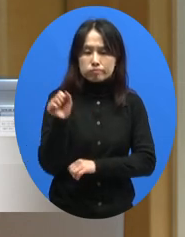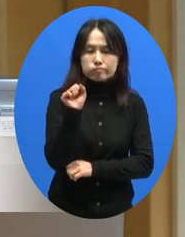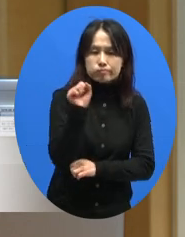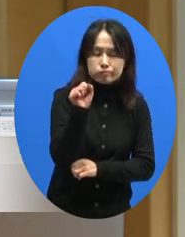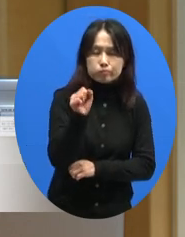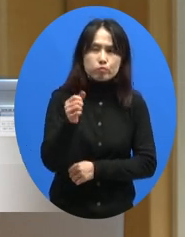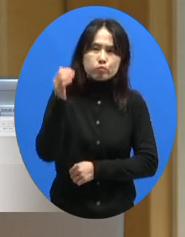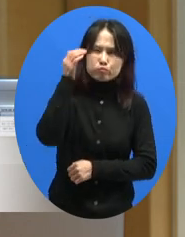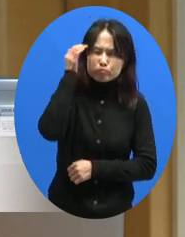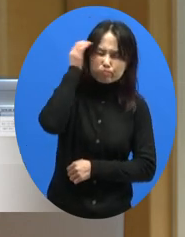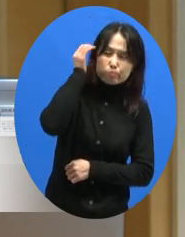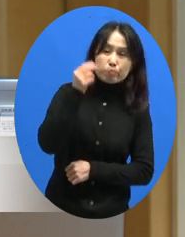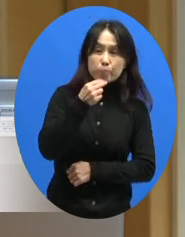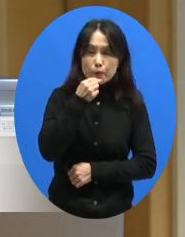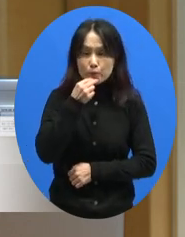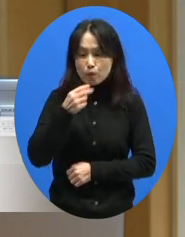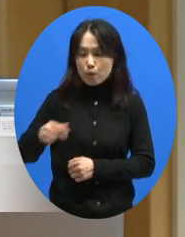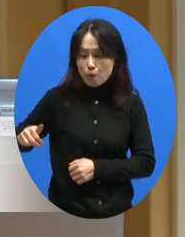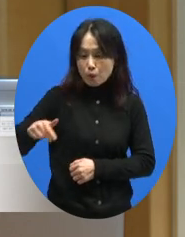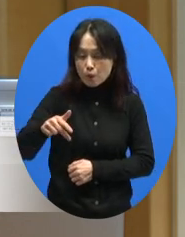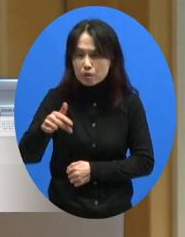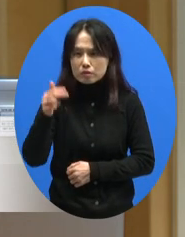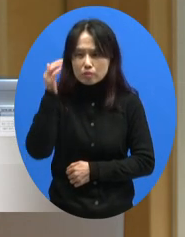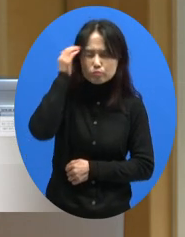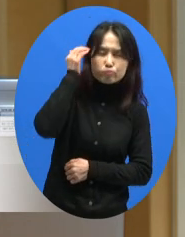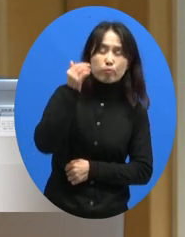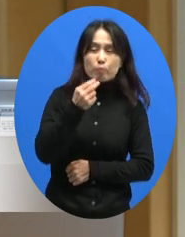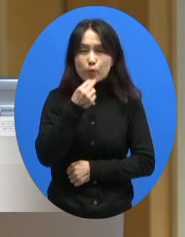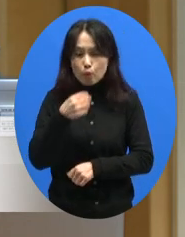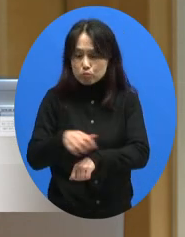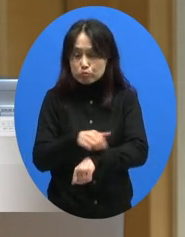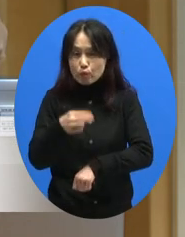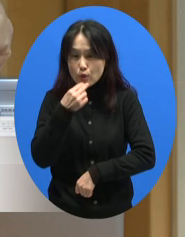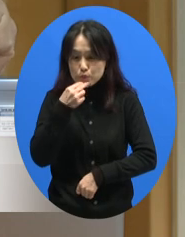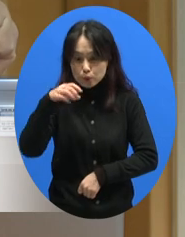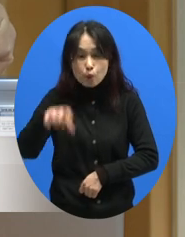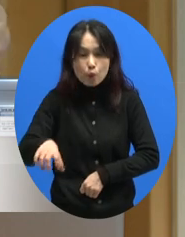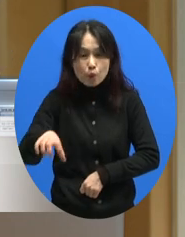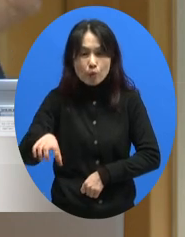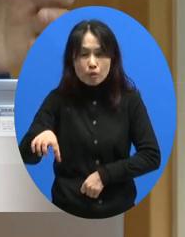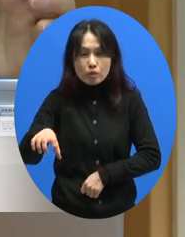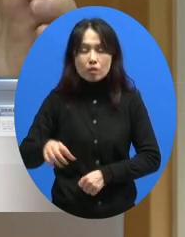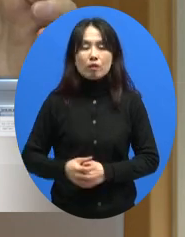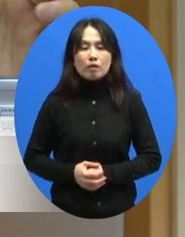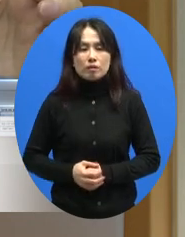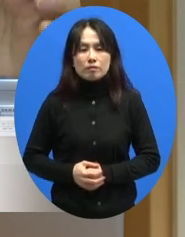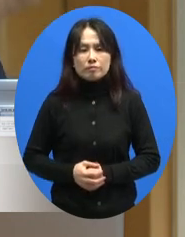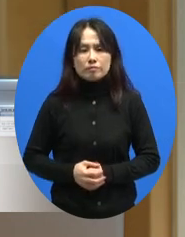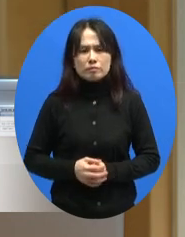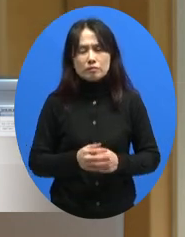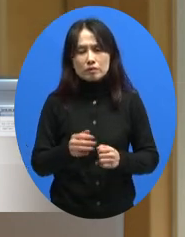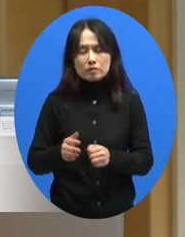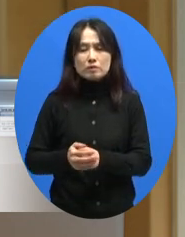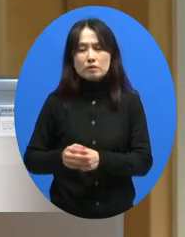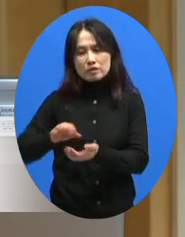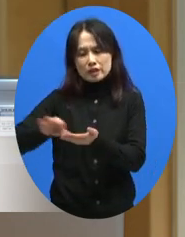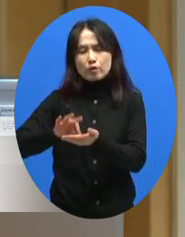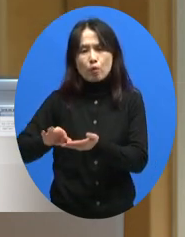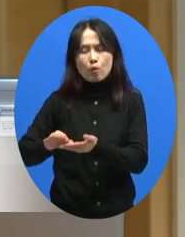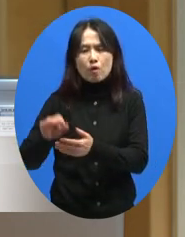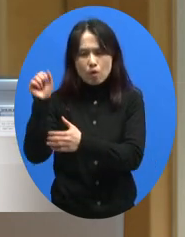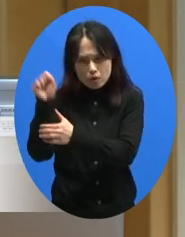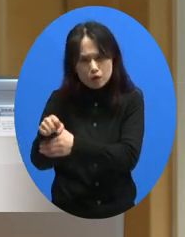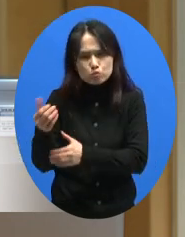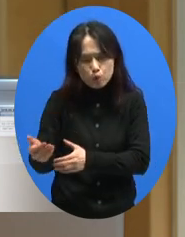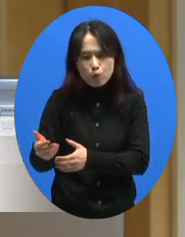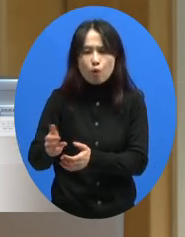불편하지 않고. 사람들이 보도에 보행자가 지나갈 때 불편함이 없는 사각지대 같은 데는요 열어줘서 이 전동